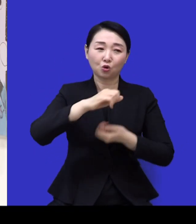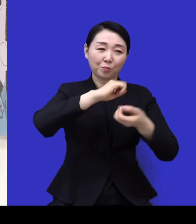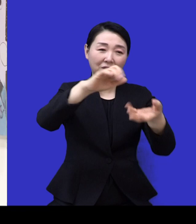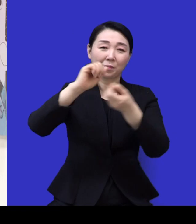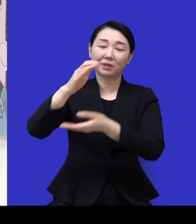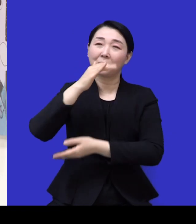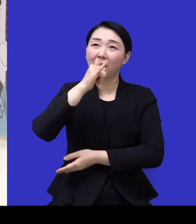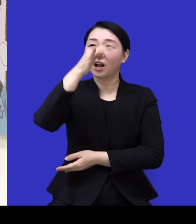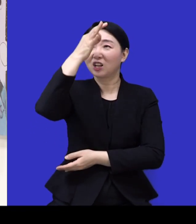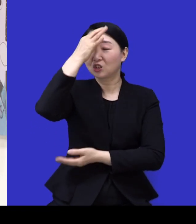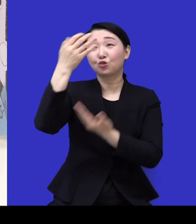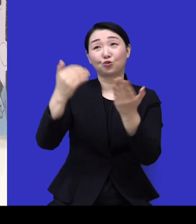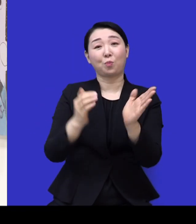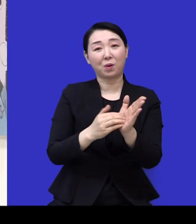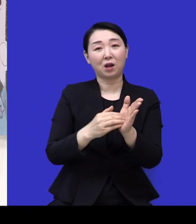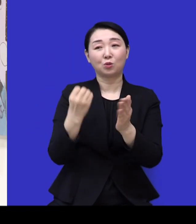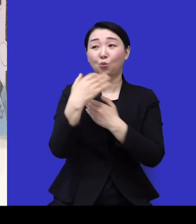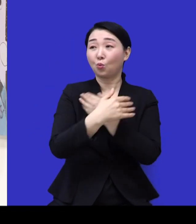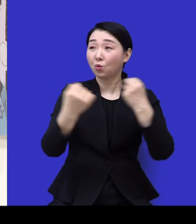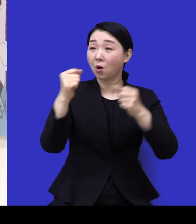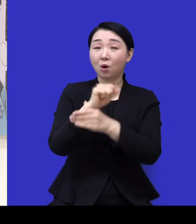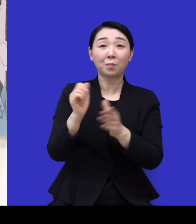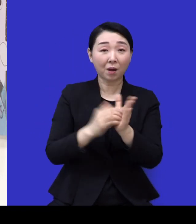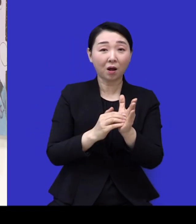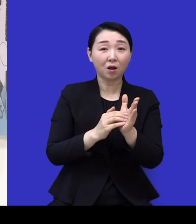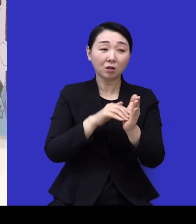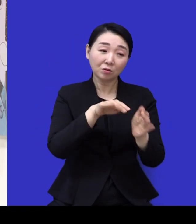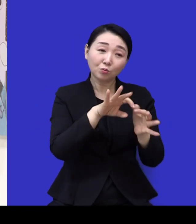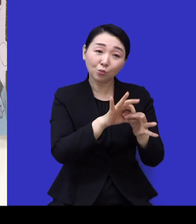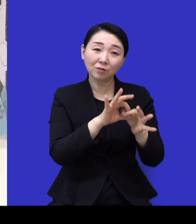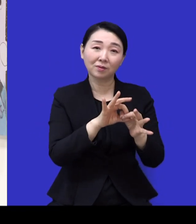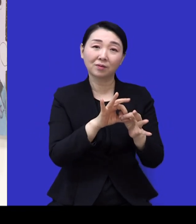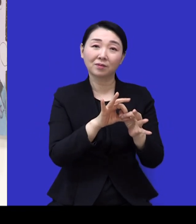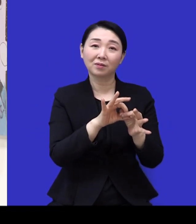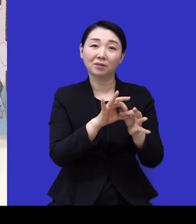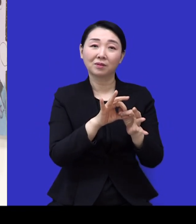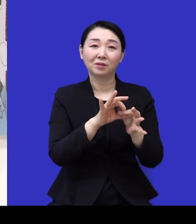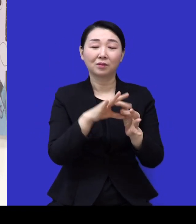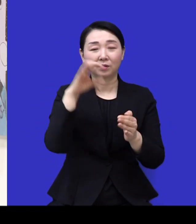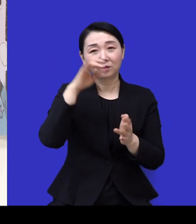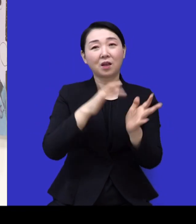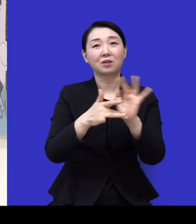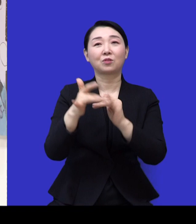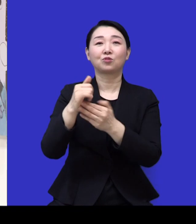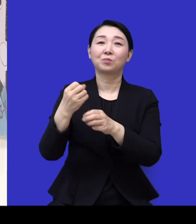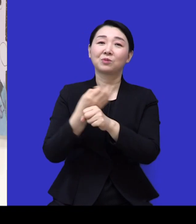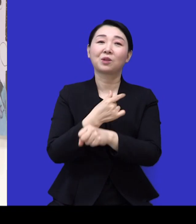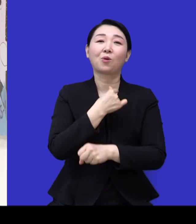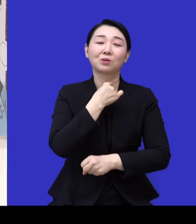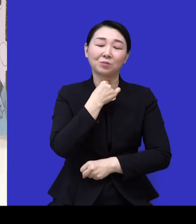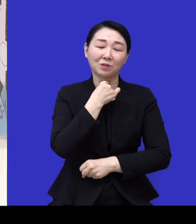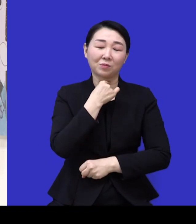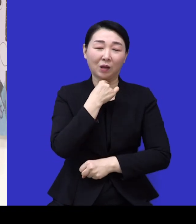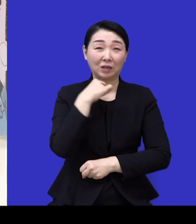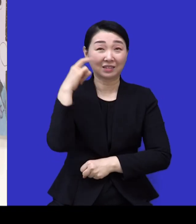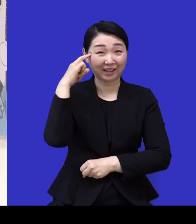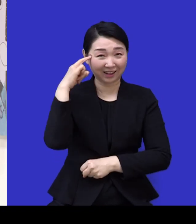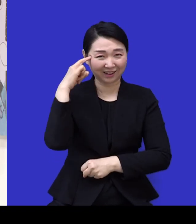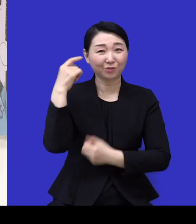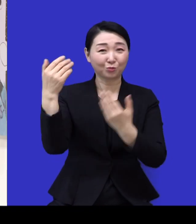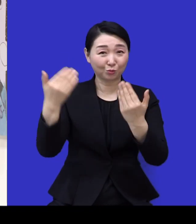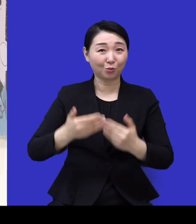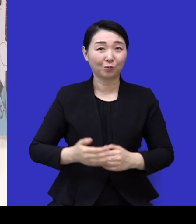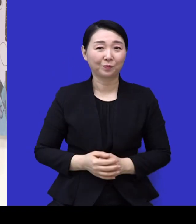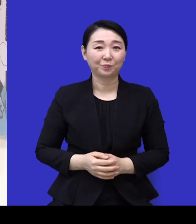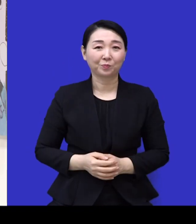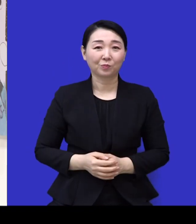그런 달란트를 주시고 또 건강을 주셨는데 이걸 통해서 그냥 예수님을 전해야 된다는 생각을 주셨대요. 네. 근데